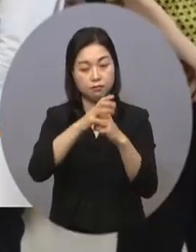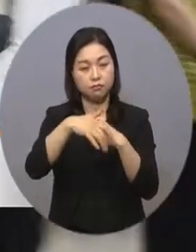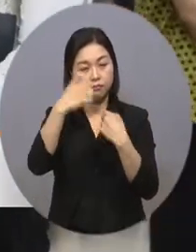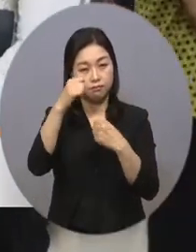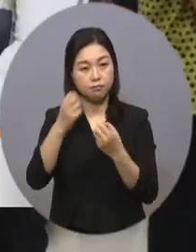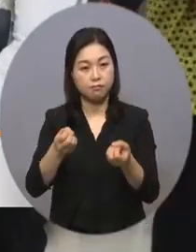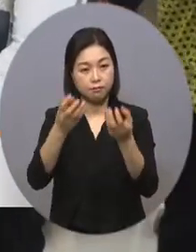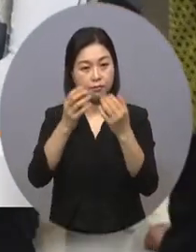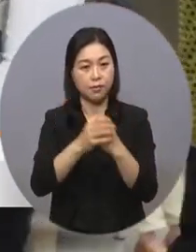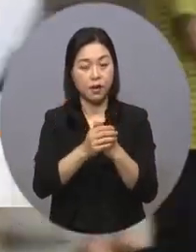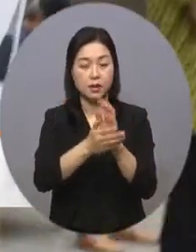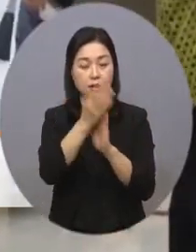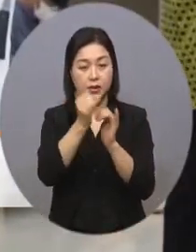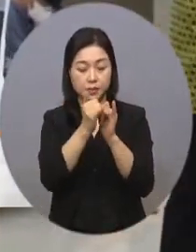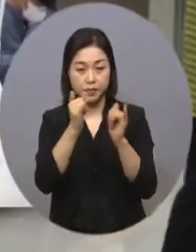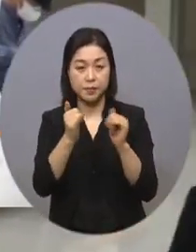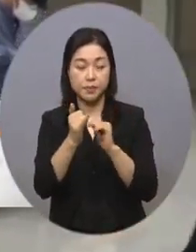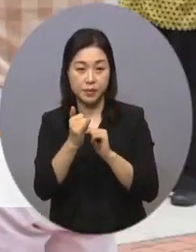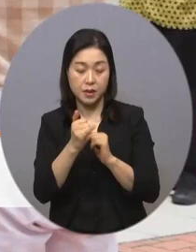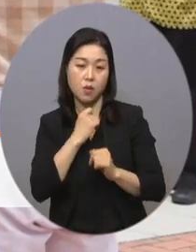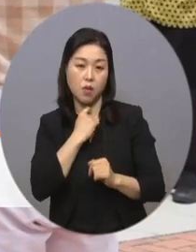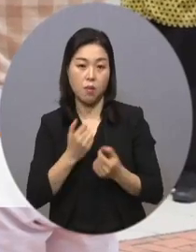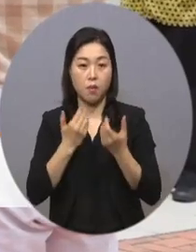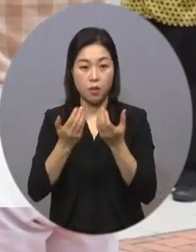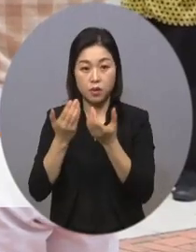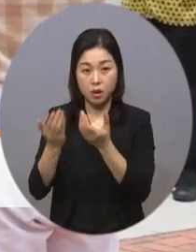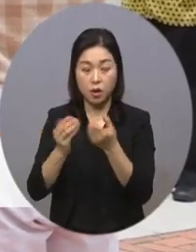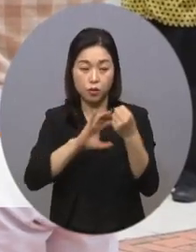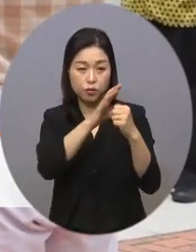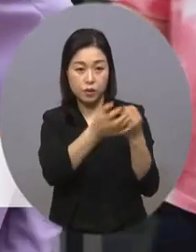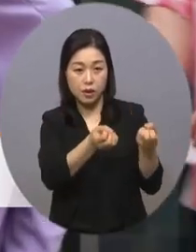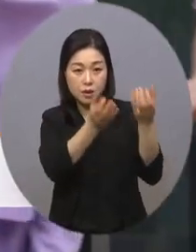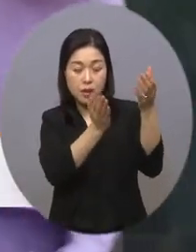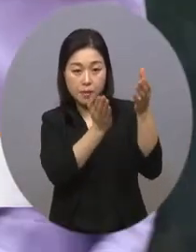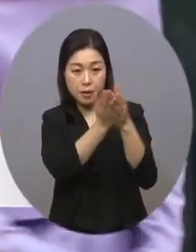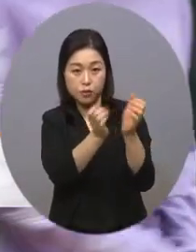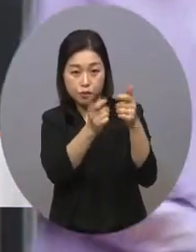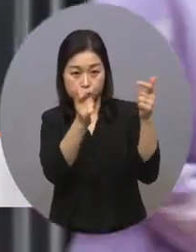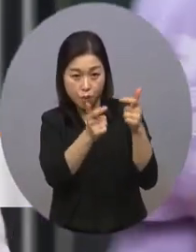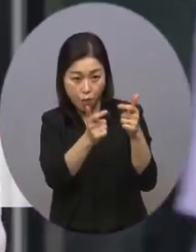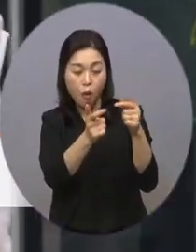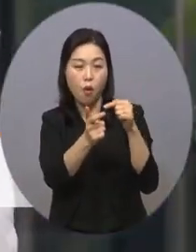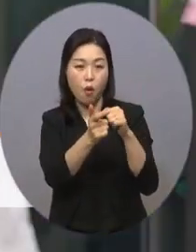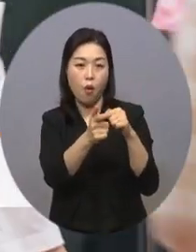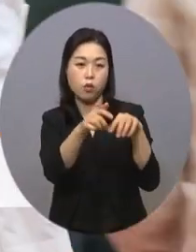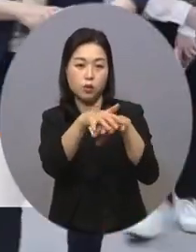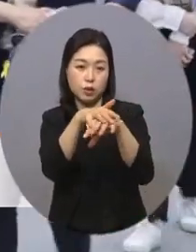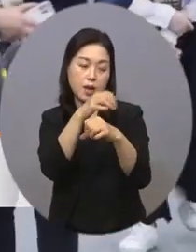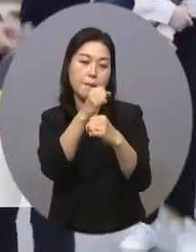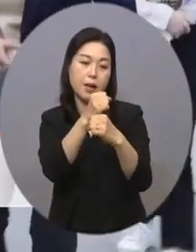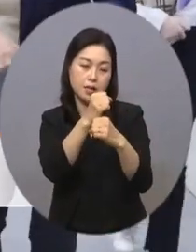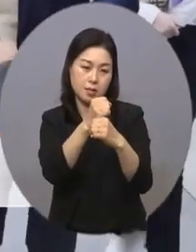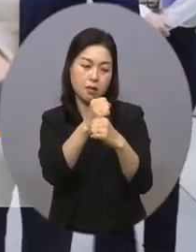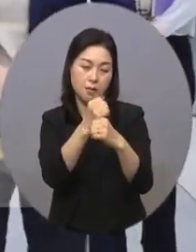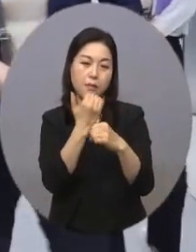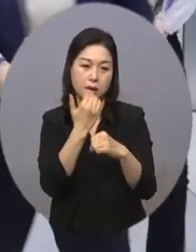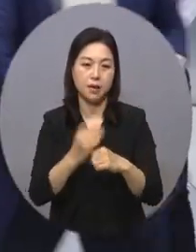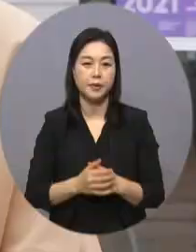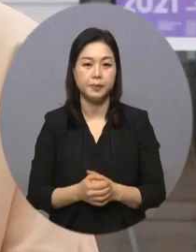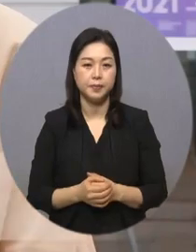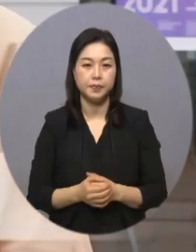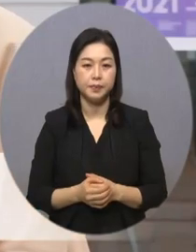국제무용제는 시민들의 재능봉사가 국제행사에 걸맞은 규모와 짜임새를 갖추는 근간이